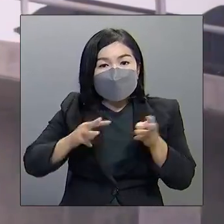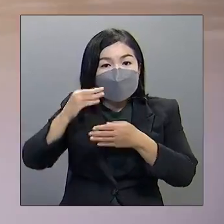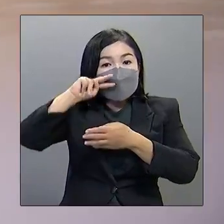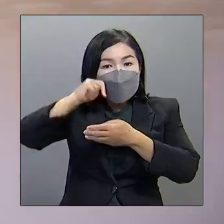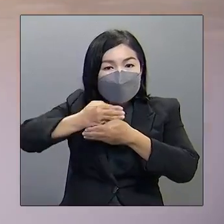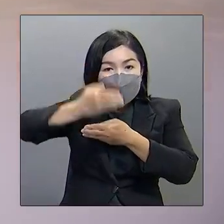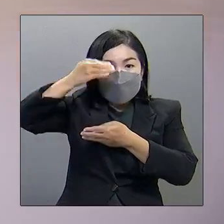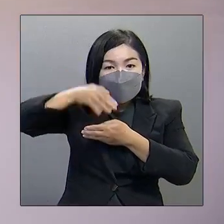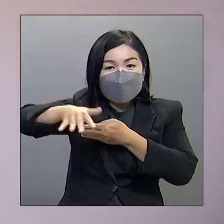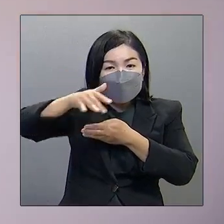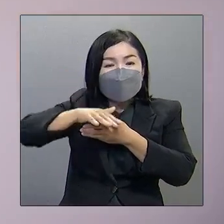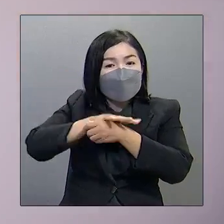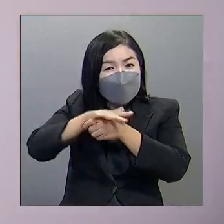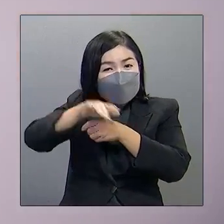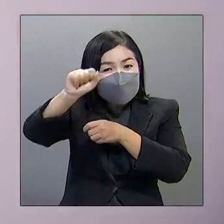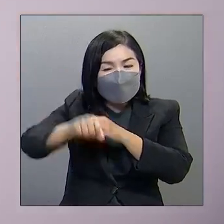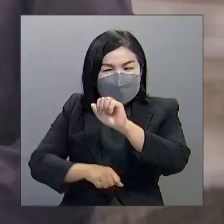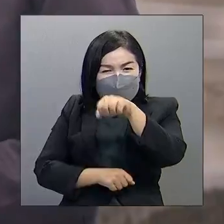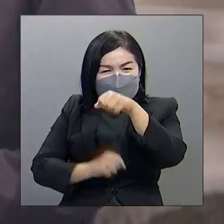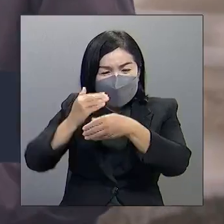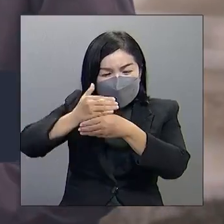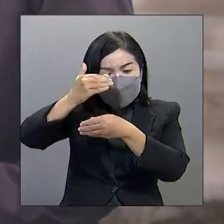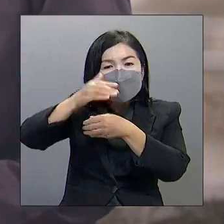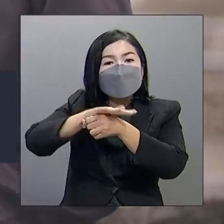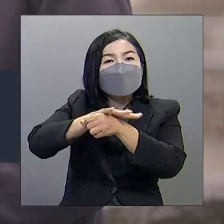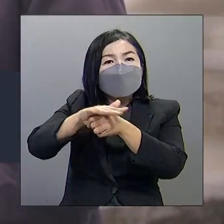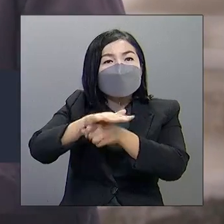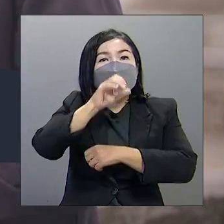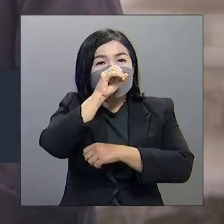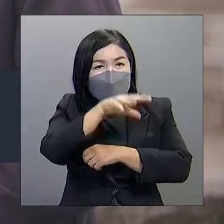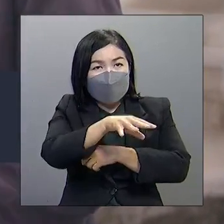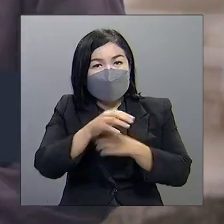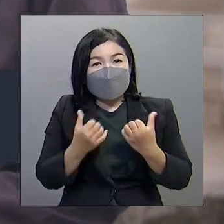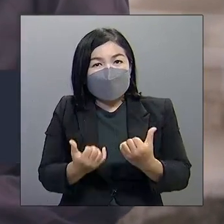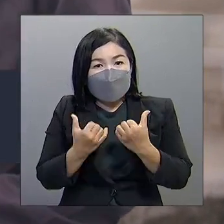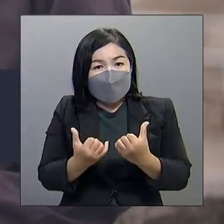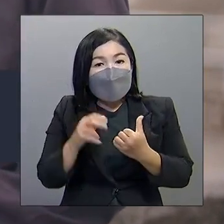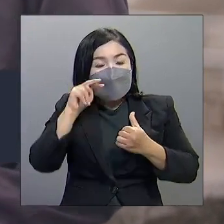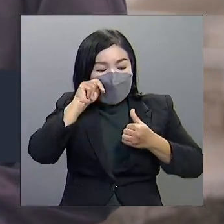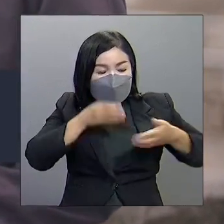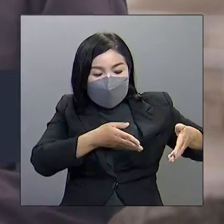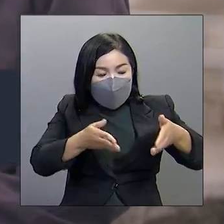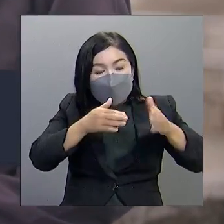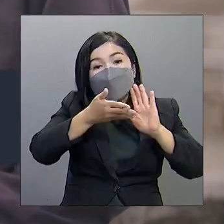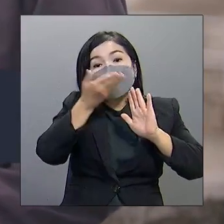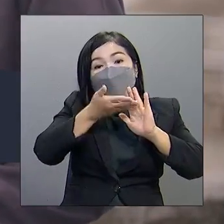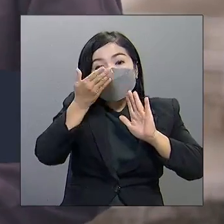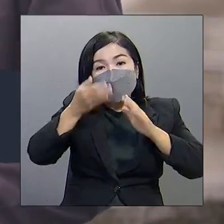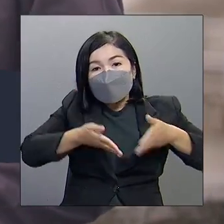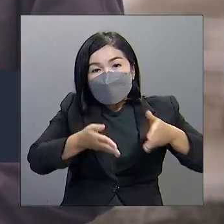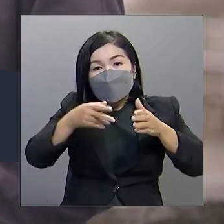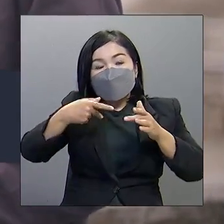อนนี้เรายังไม่เต็มที่ใช่ไหม ใช่ครับที่ยังไม่ปล่อยไม่เต็มที่ก็อย่างที่บอกแล้วครับว่าเขื่อนป่าสักเองอ ่ ะตอนนี้ยังมีการระบายน้ำ